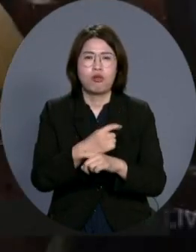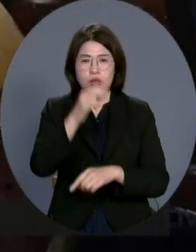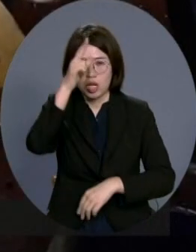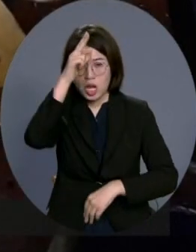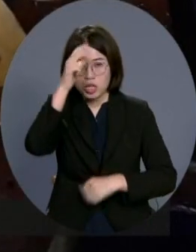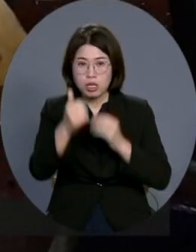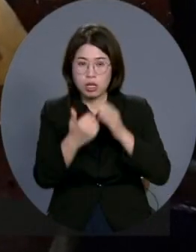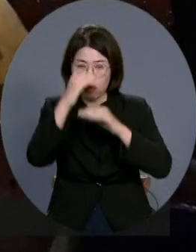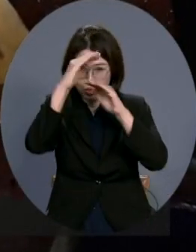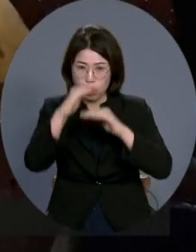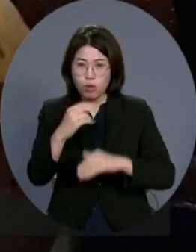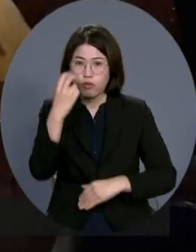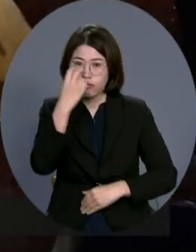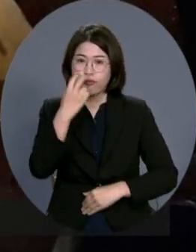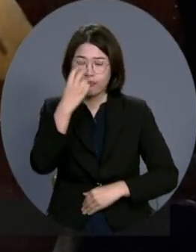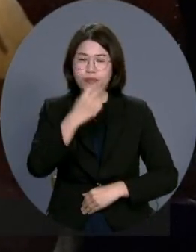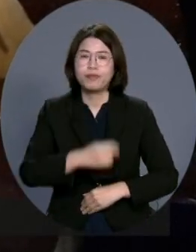사고 경의를 조사하고 있습니다